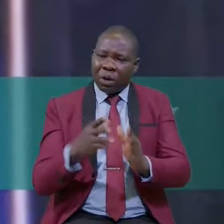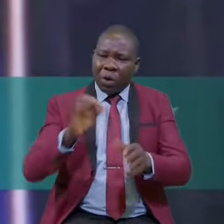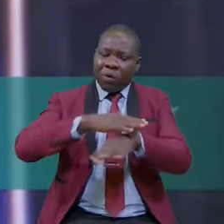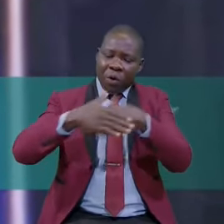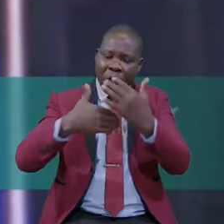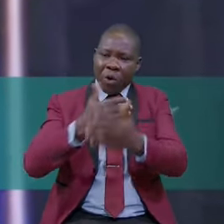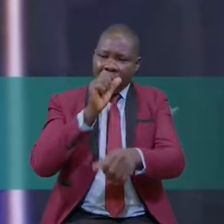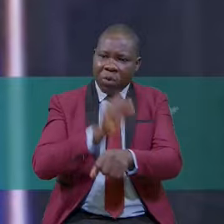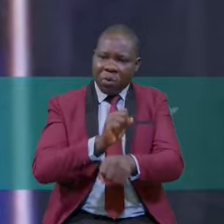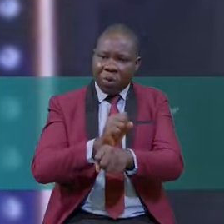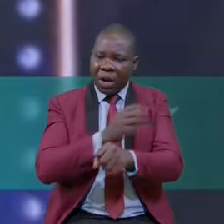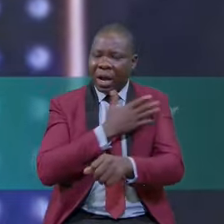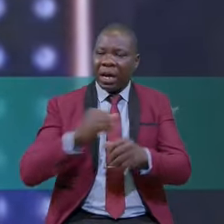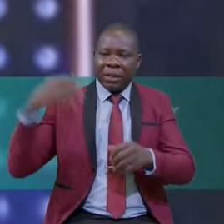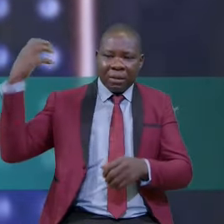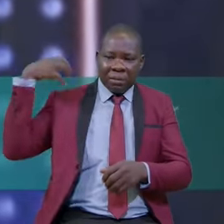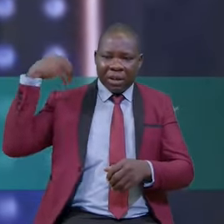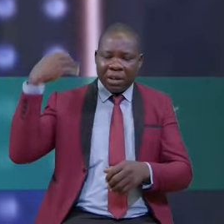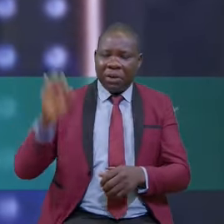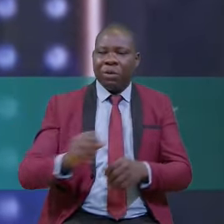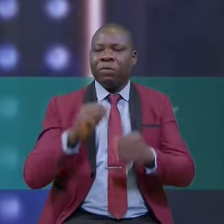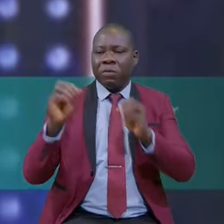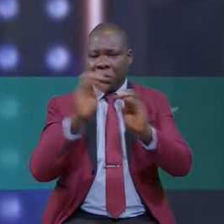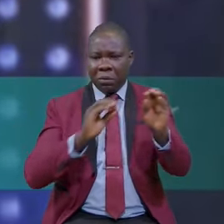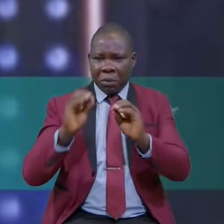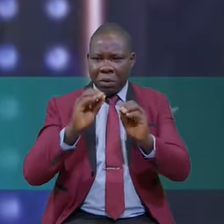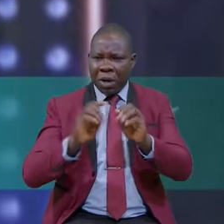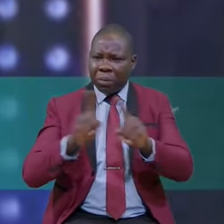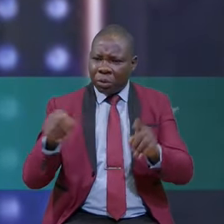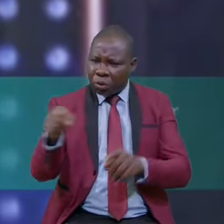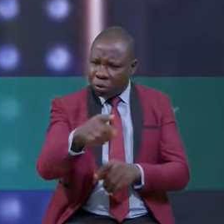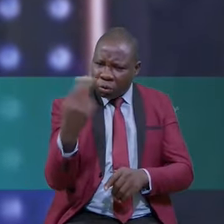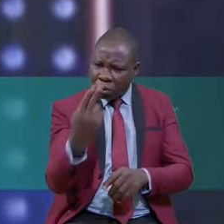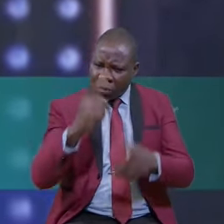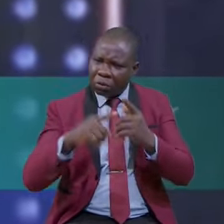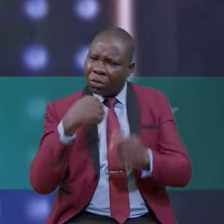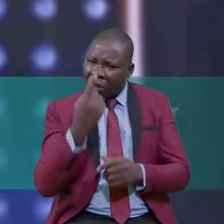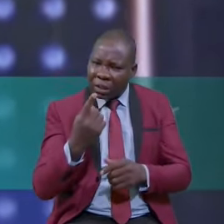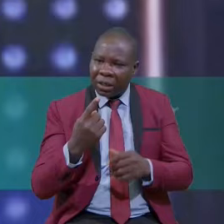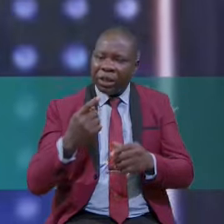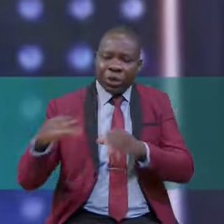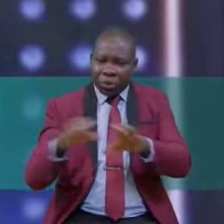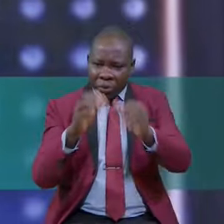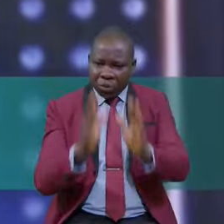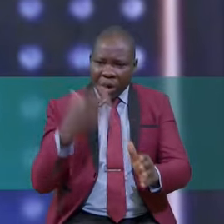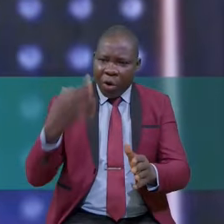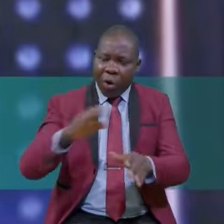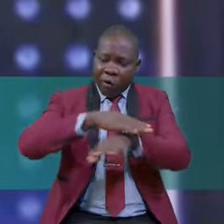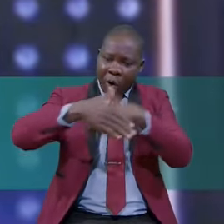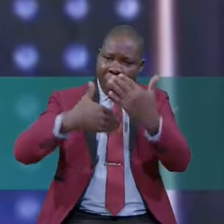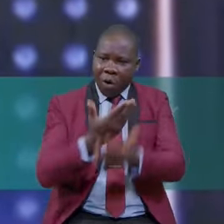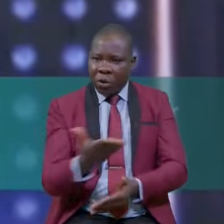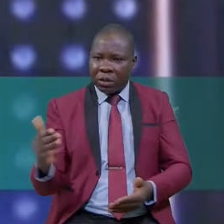Jean and master de of tout, everything. De tout et maître de and tout. I took that, et j'ai and pris I ça, that, et j'ai accepté said, cela. The